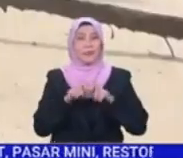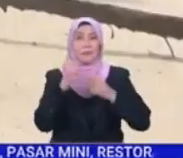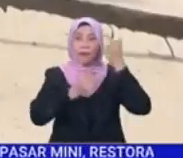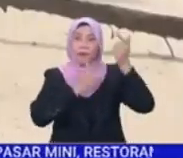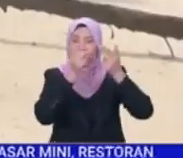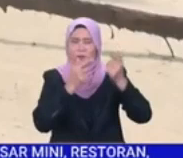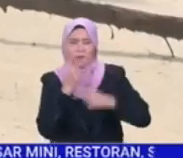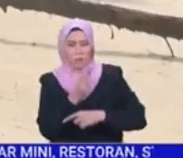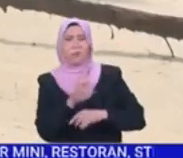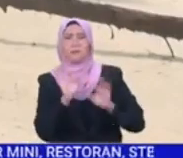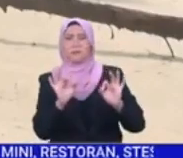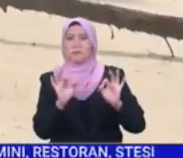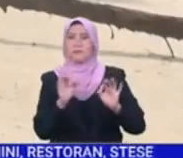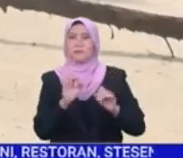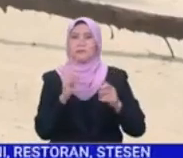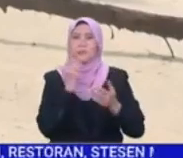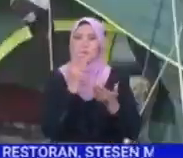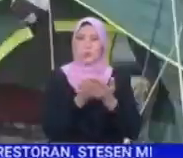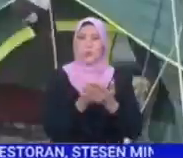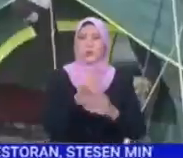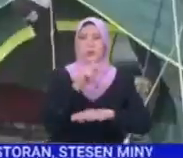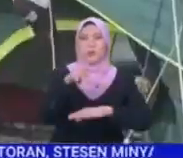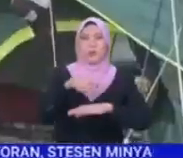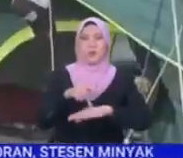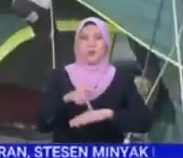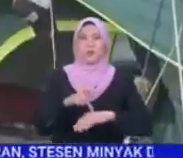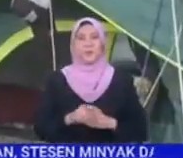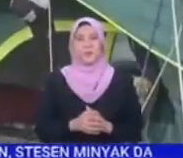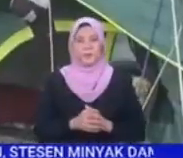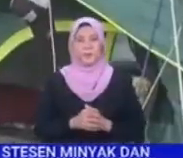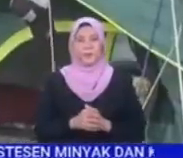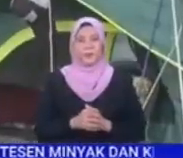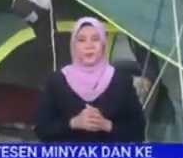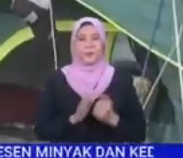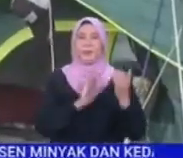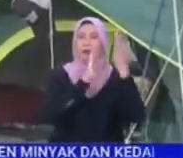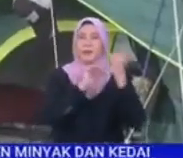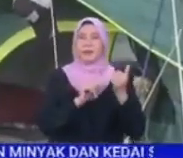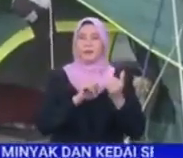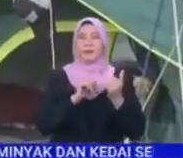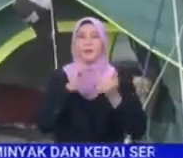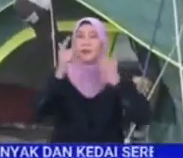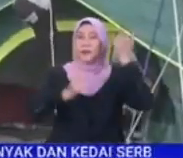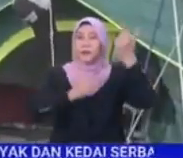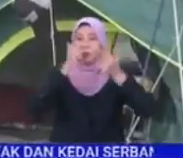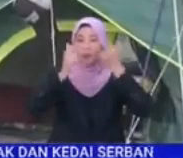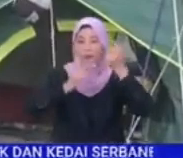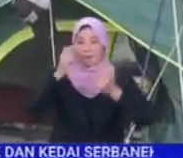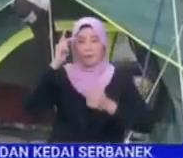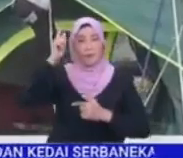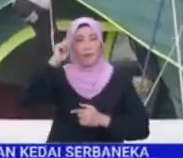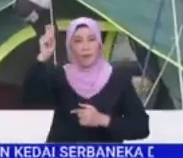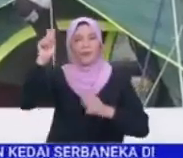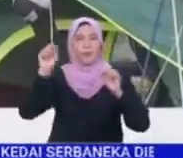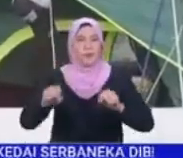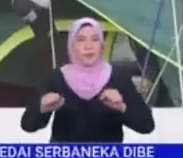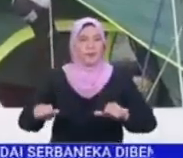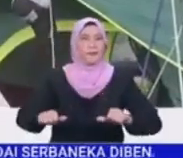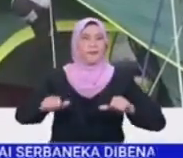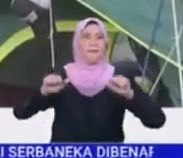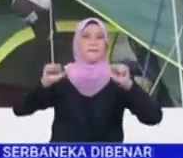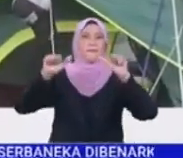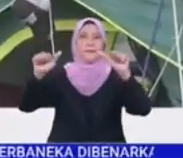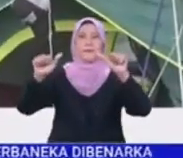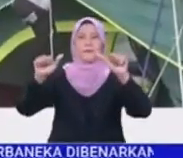Tu memang cukup salah satulah untuk Pulau kita harap pelancongan Terengganu kita ni boleh apa dinaikkan lagilah